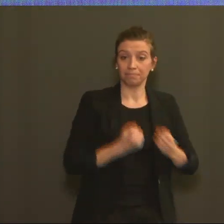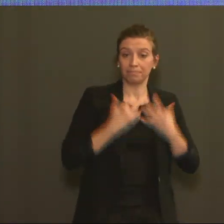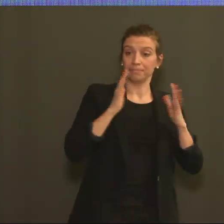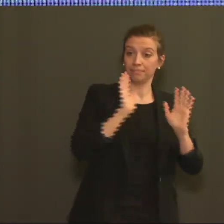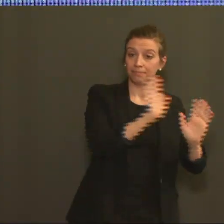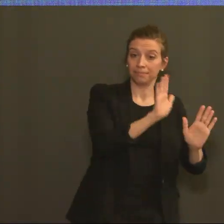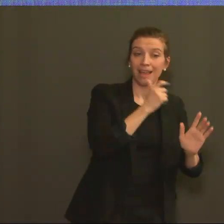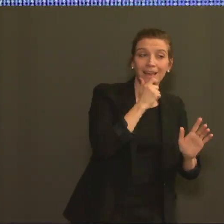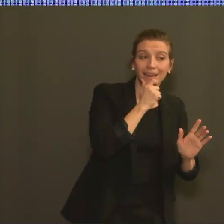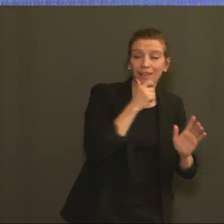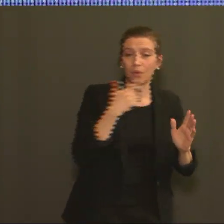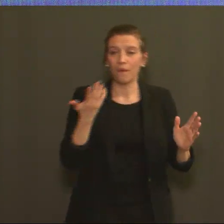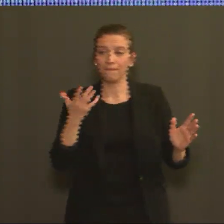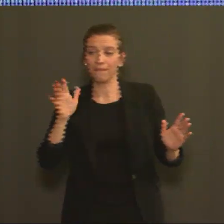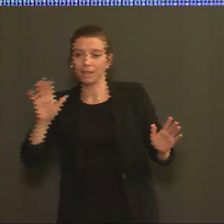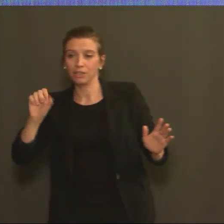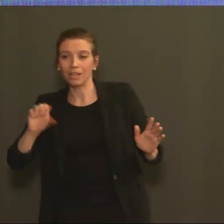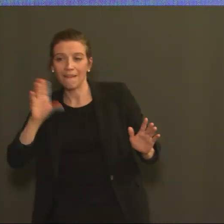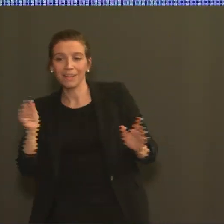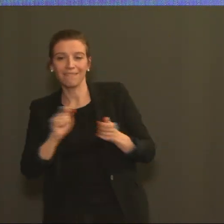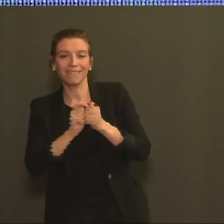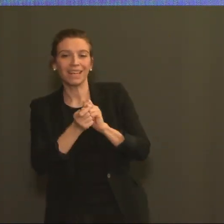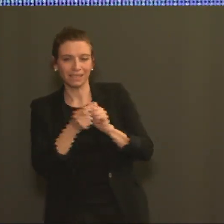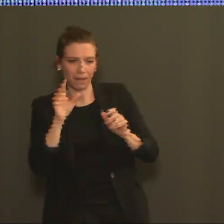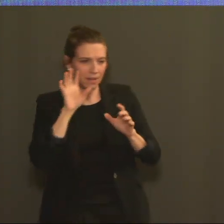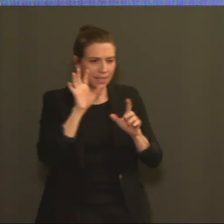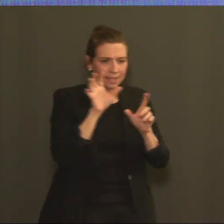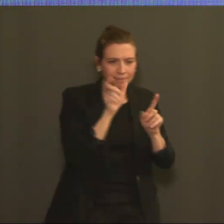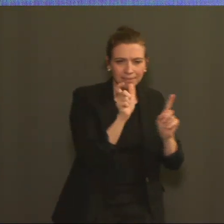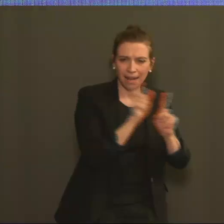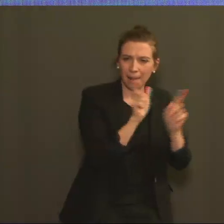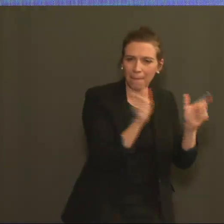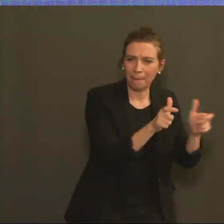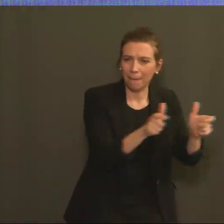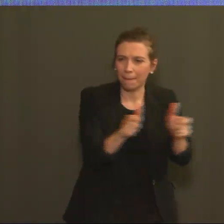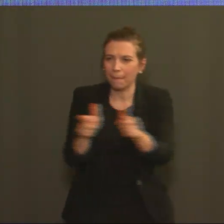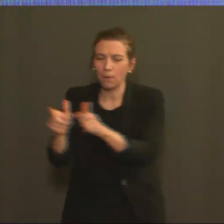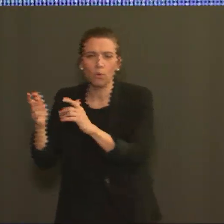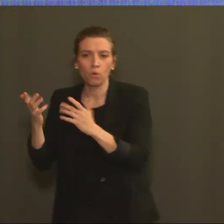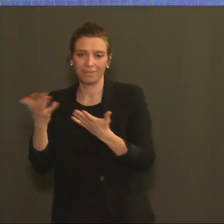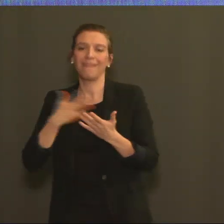typische profiel van de pcr-test met een s druppelt